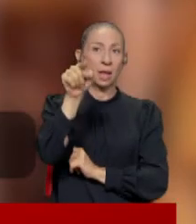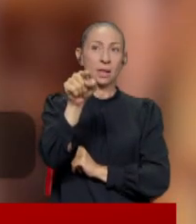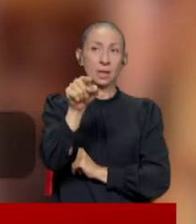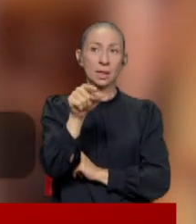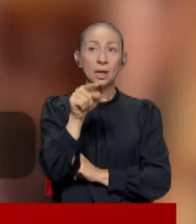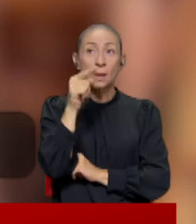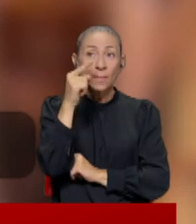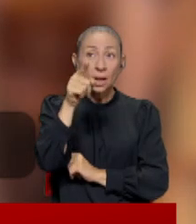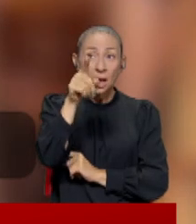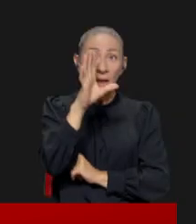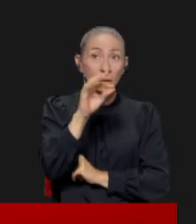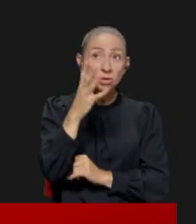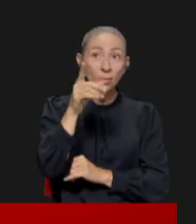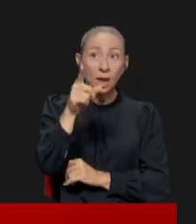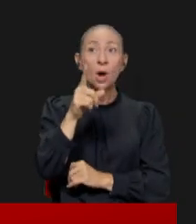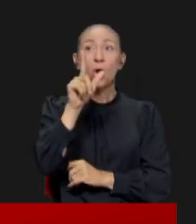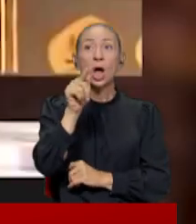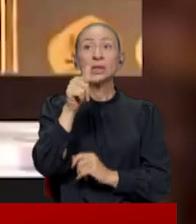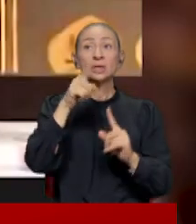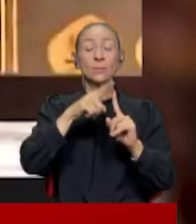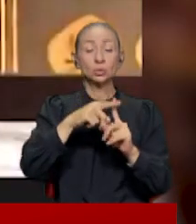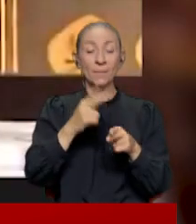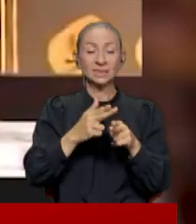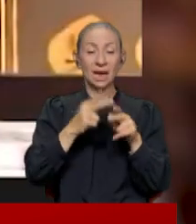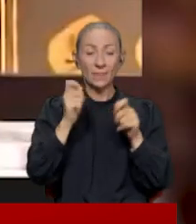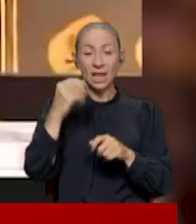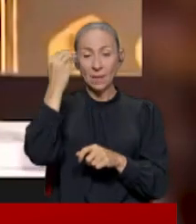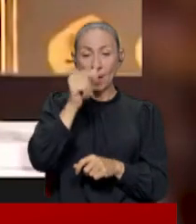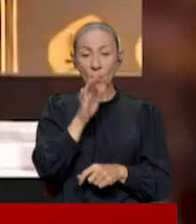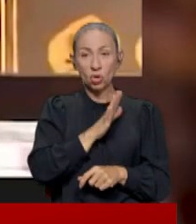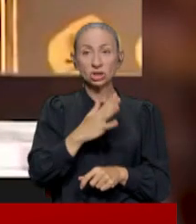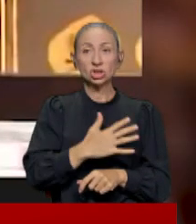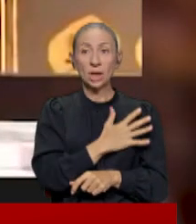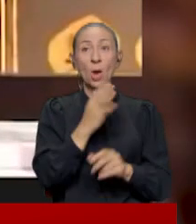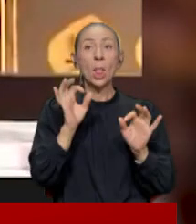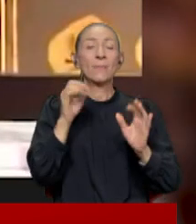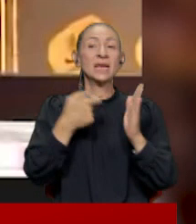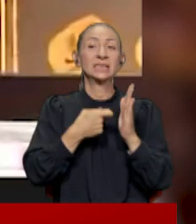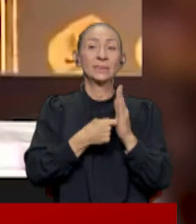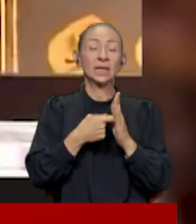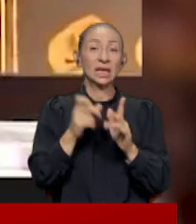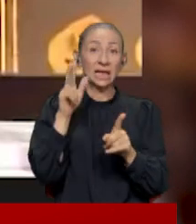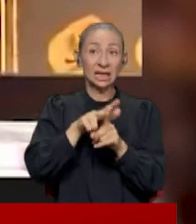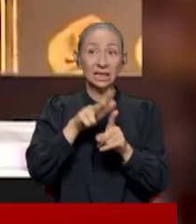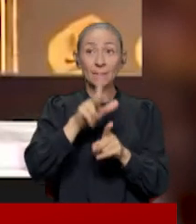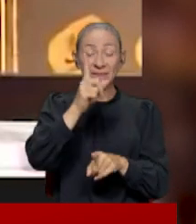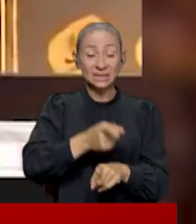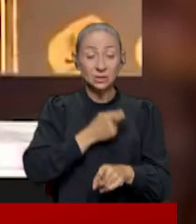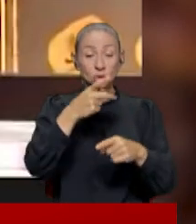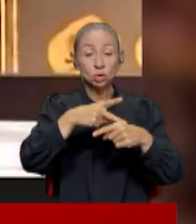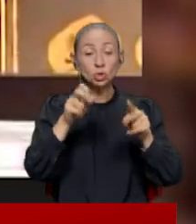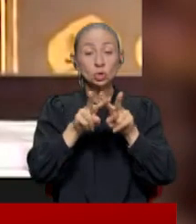yoğunlaşıyor. Katılımcı 16 Temmuz Pazar günü yapılan Ekrem İmamoğlu ve CHP'nin önemli isimlerinin katıldığı bir saatlik